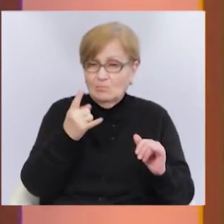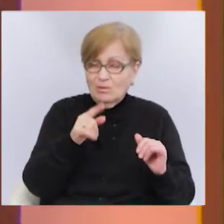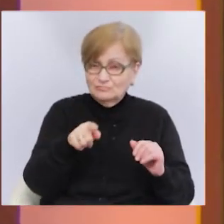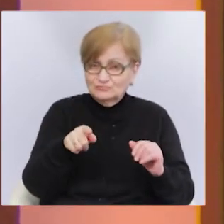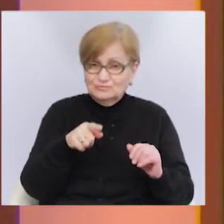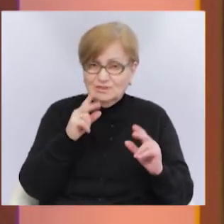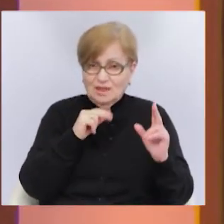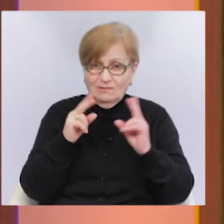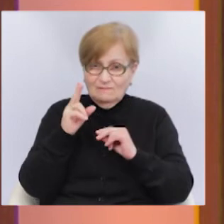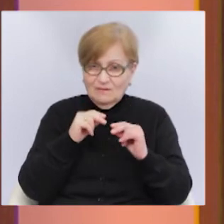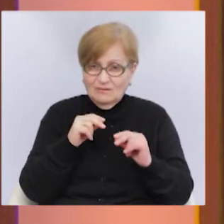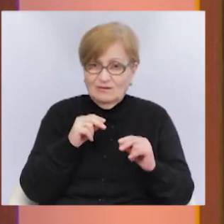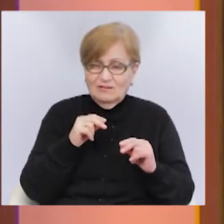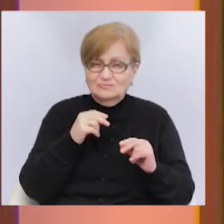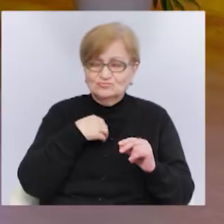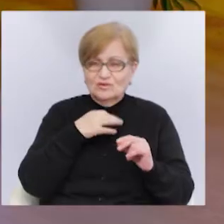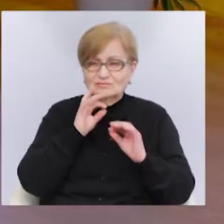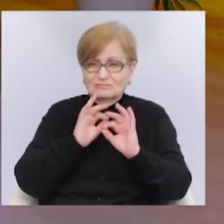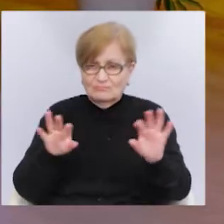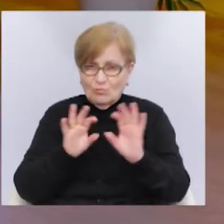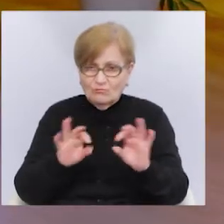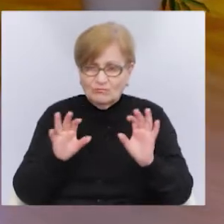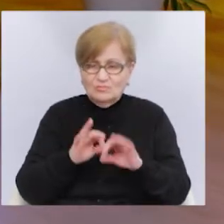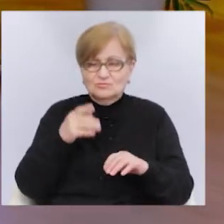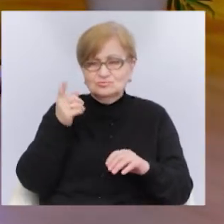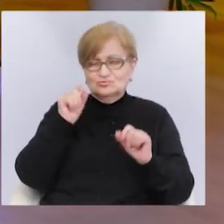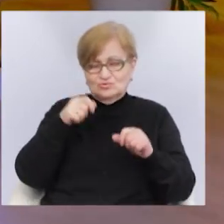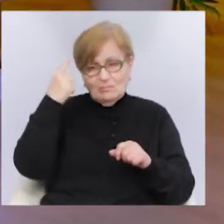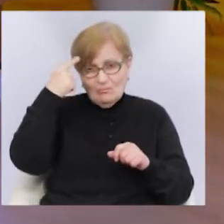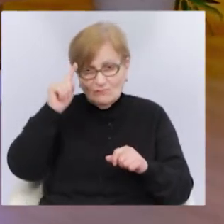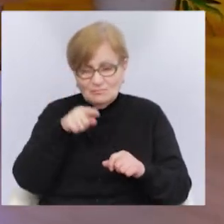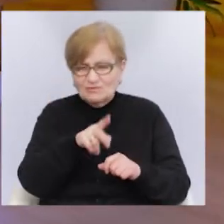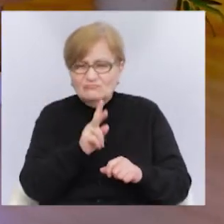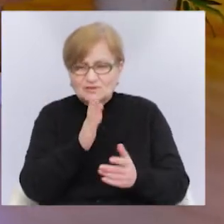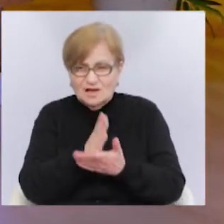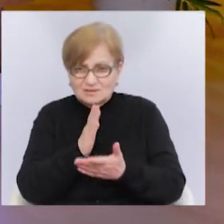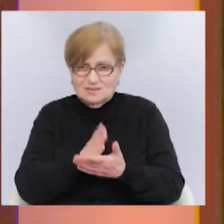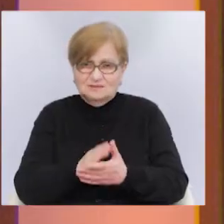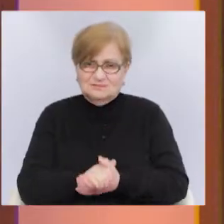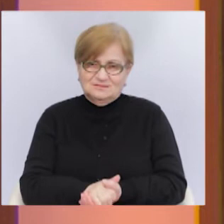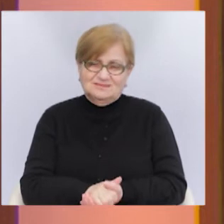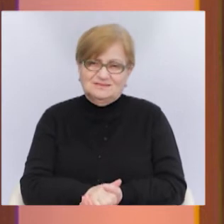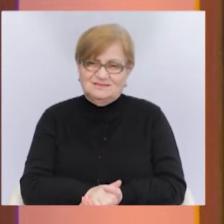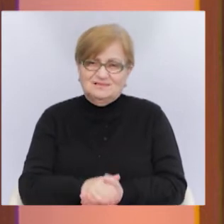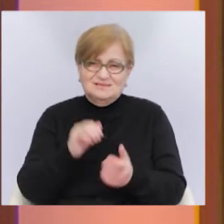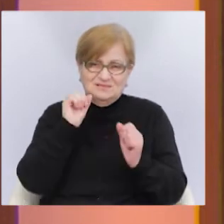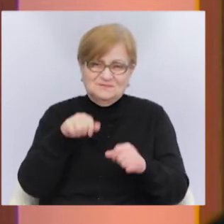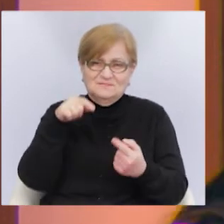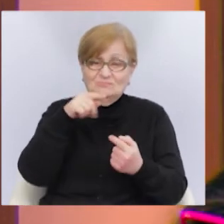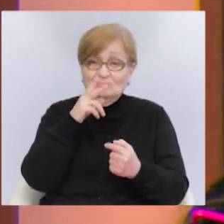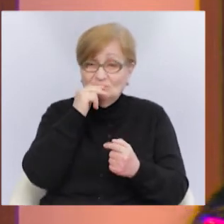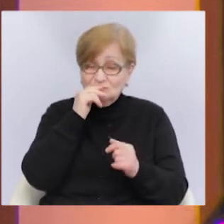ამ პერსონაჟებს თქვათ აღწერთ, შეიძლება ამბავი მოვიფიქროთ, ვინ არიან ესენი და შესაბამისად